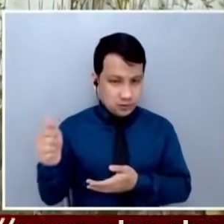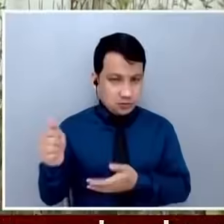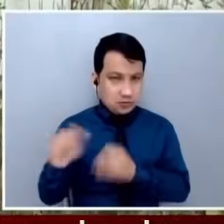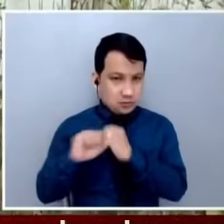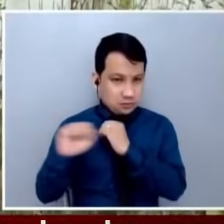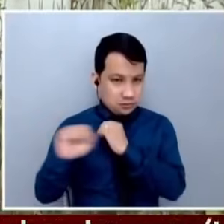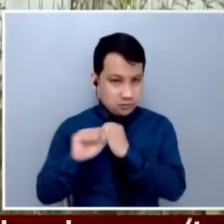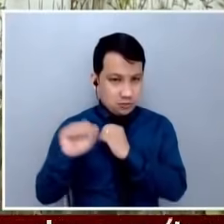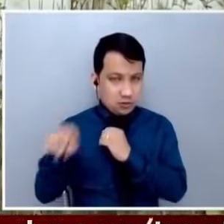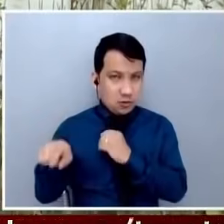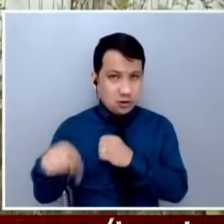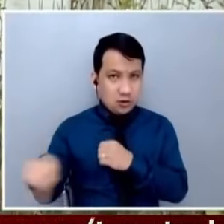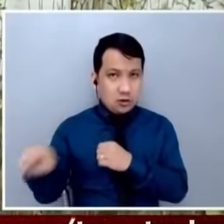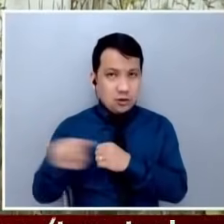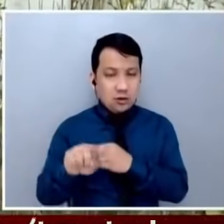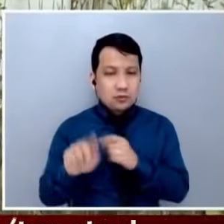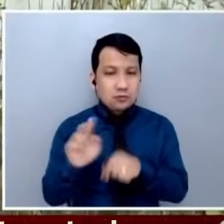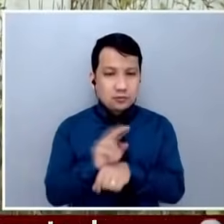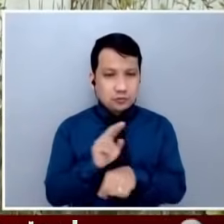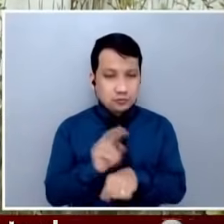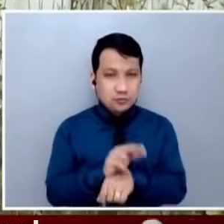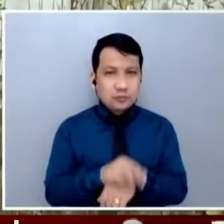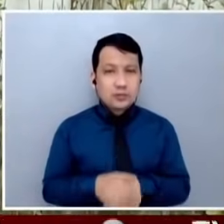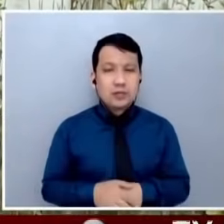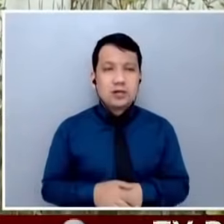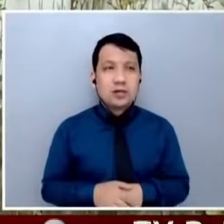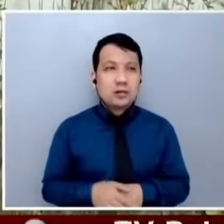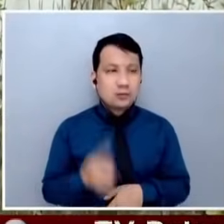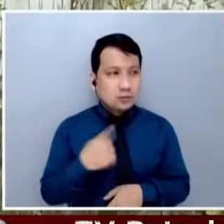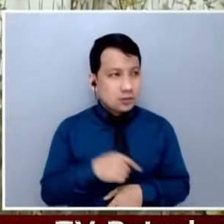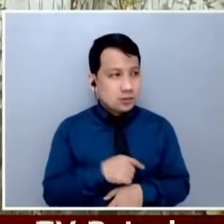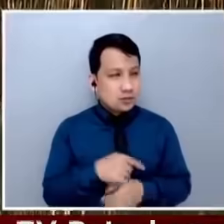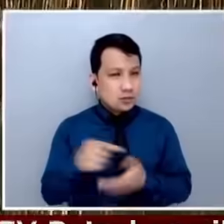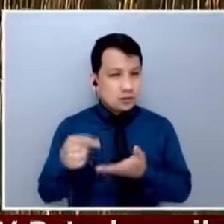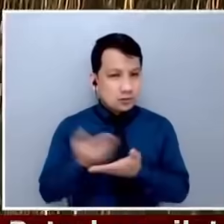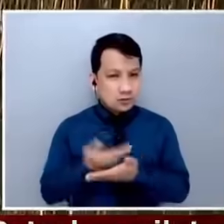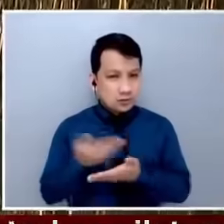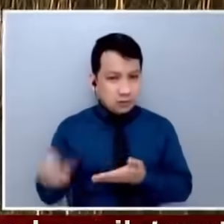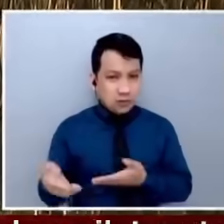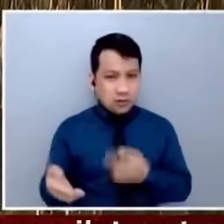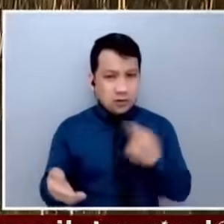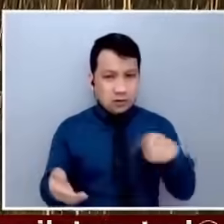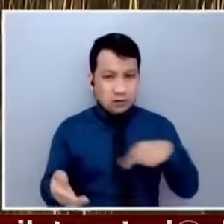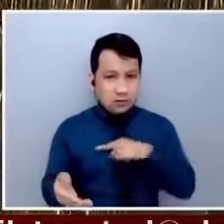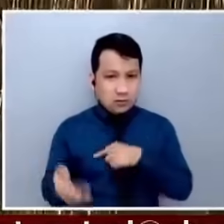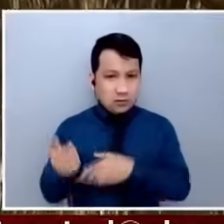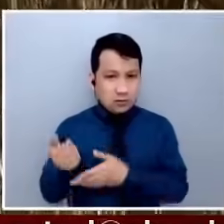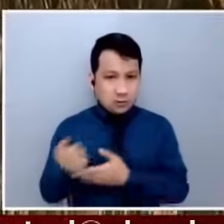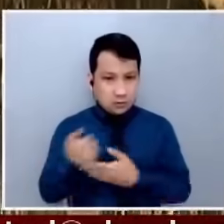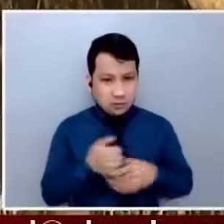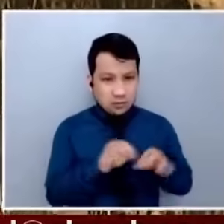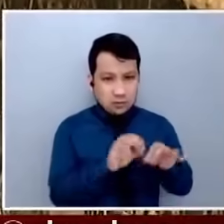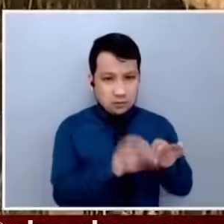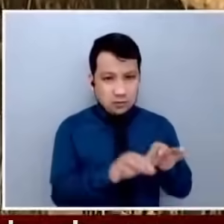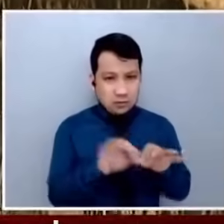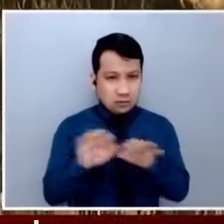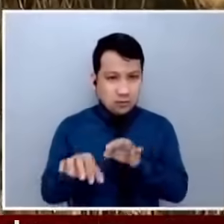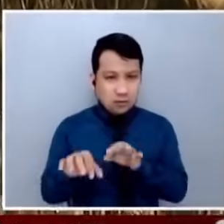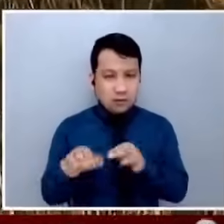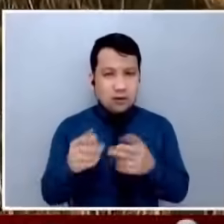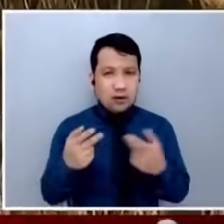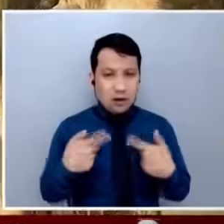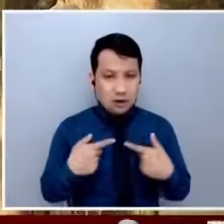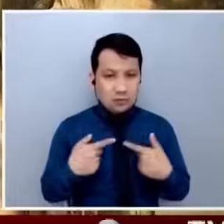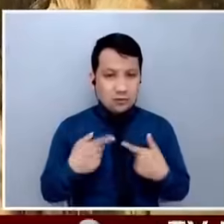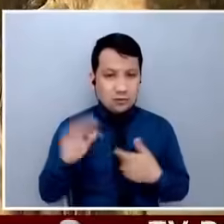the propagules. And then we purchase it to them. They help us in planting it. So merong income